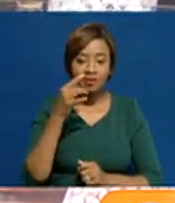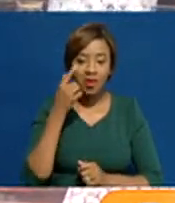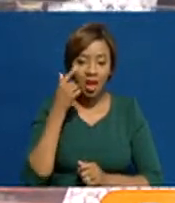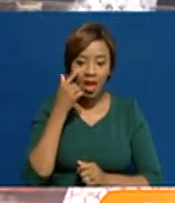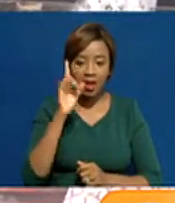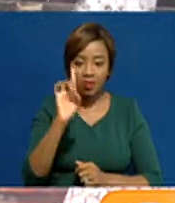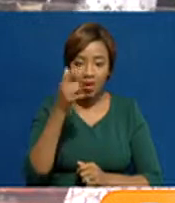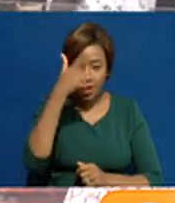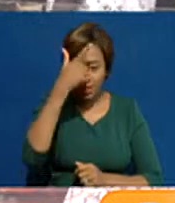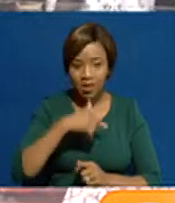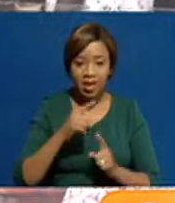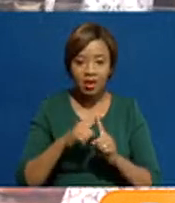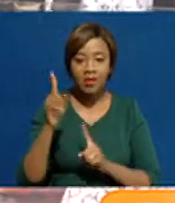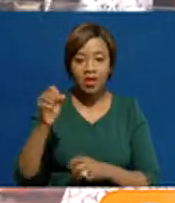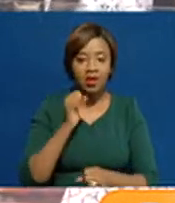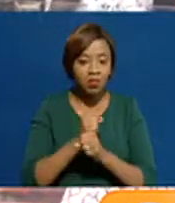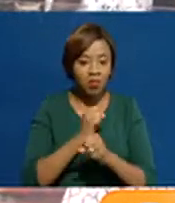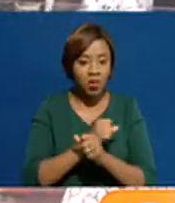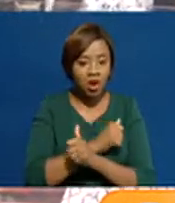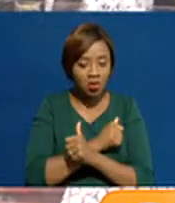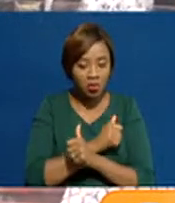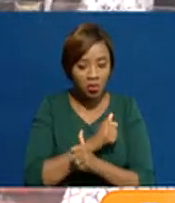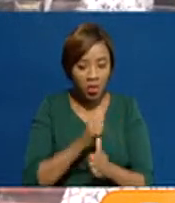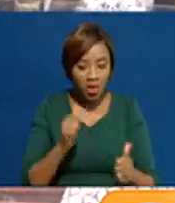kazi kwa serikali na akatupea jina.